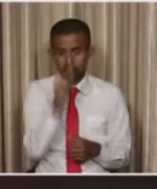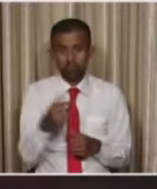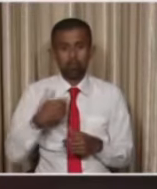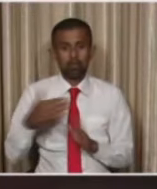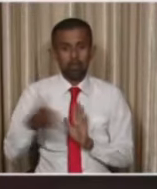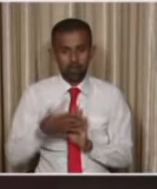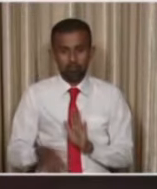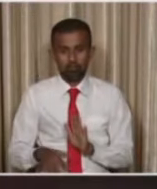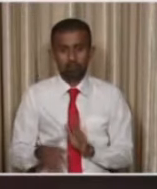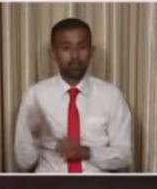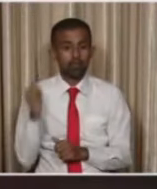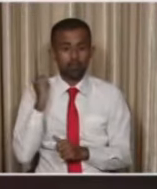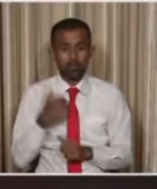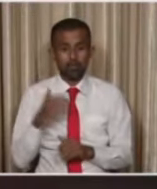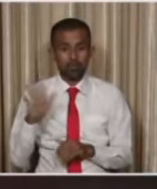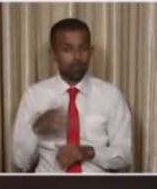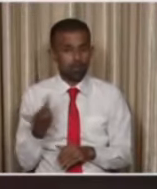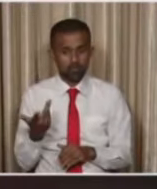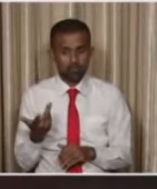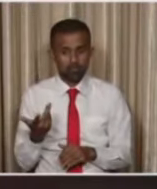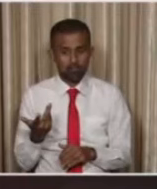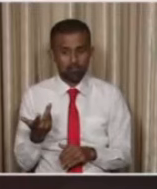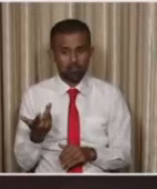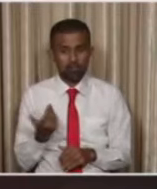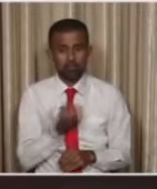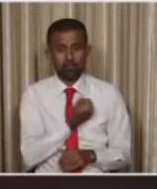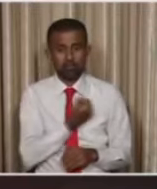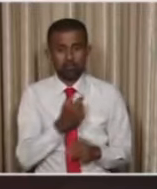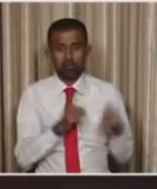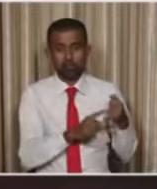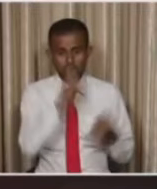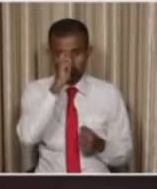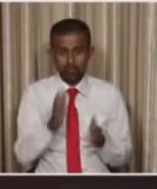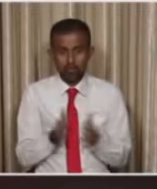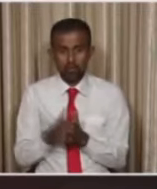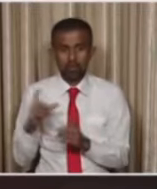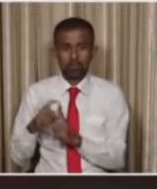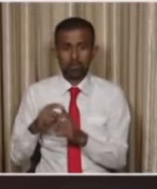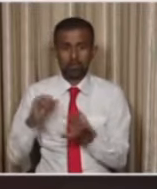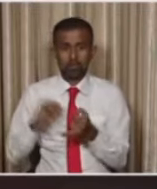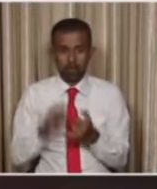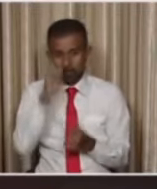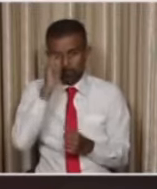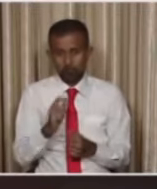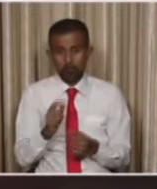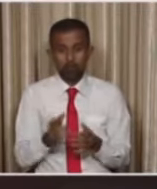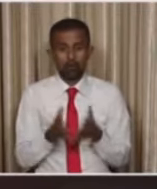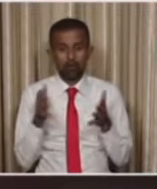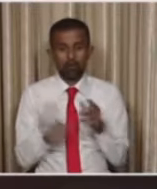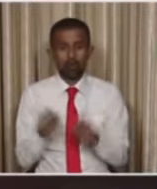ඉන්නවා. එදා අපිත් එක්ක නොහිටපු මේ වෛද්‍ය උපුල් ගලප්පති මැතිතුමා ඇතුළු ඩලසලපන් මැතිතුමාලා විශාල